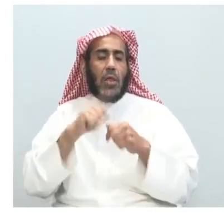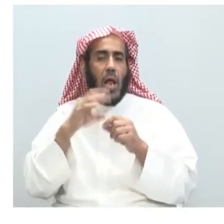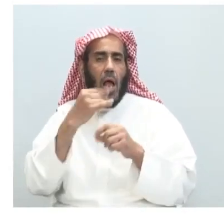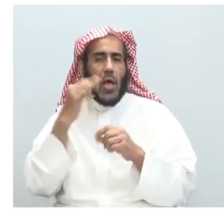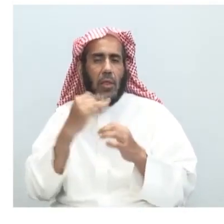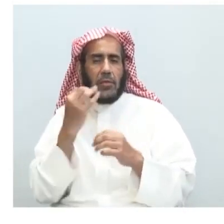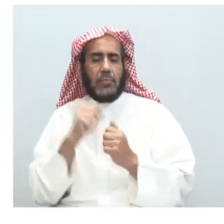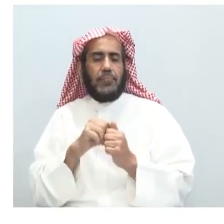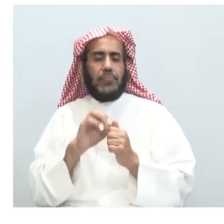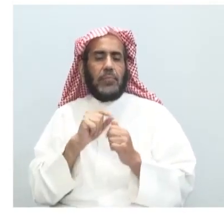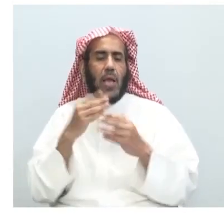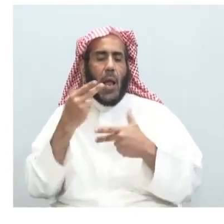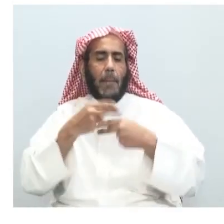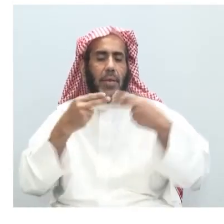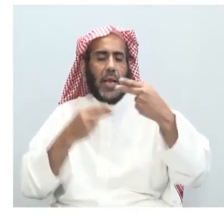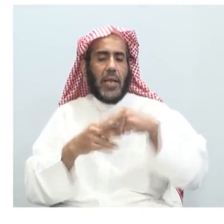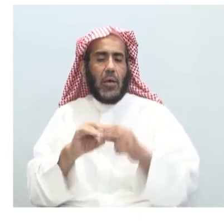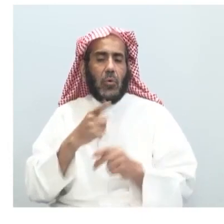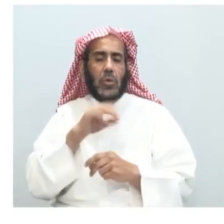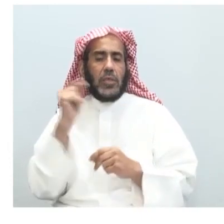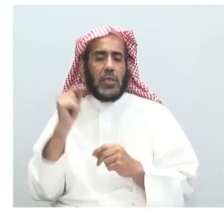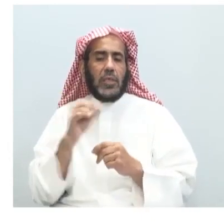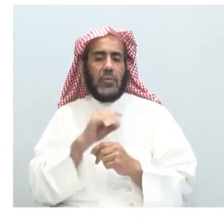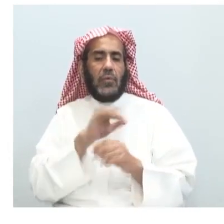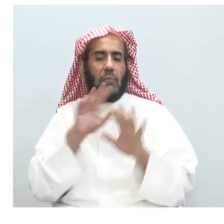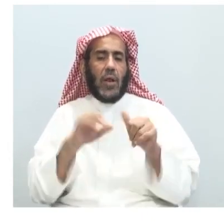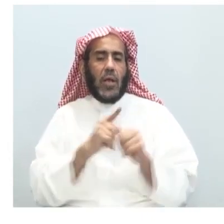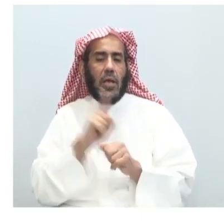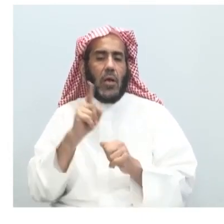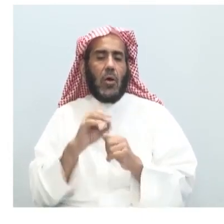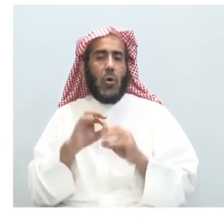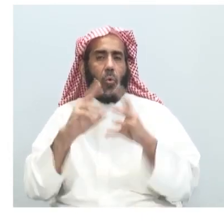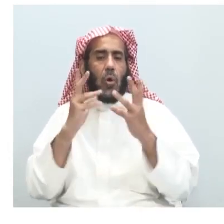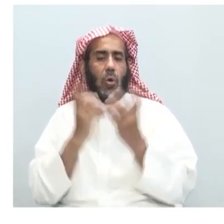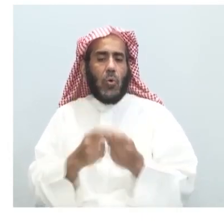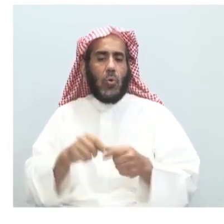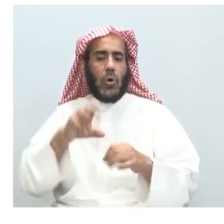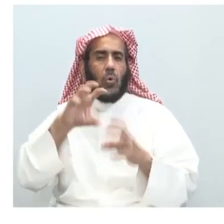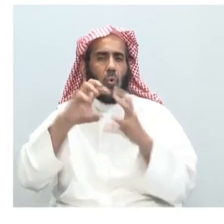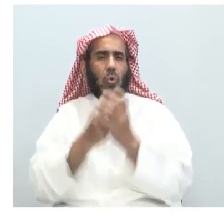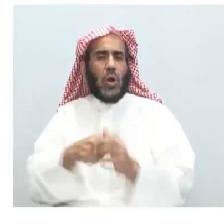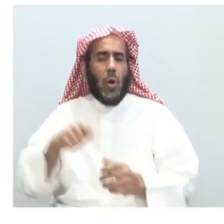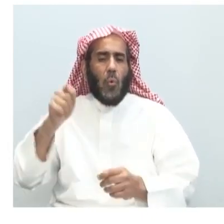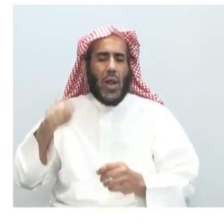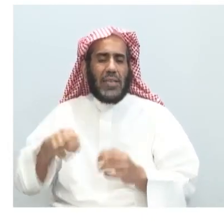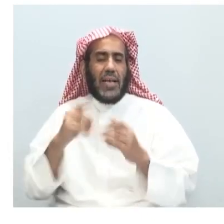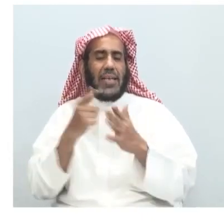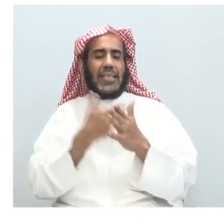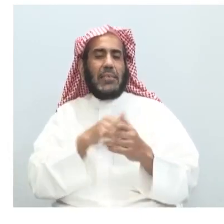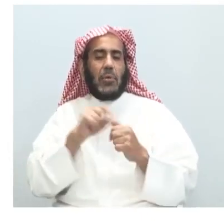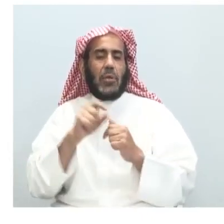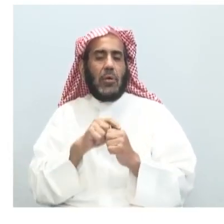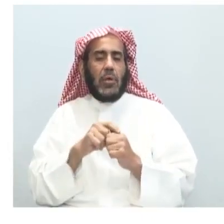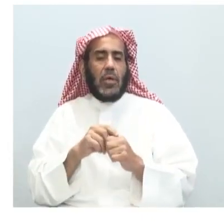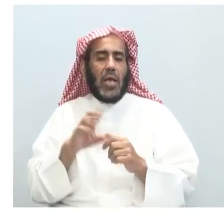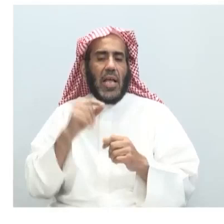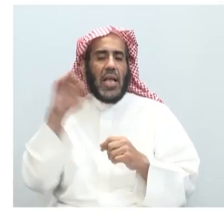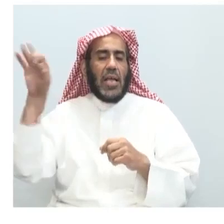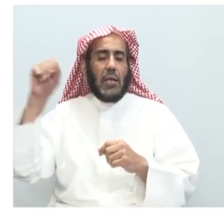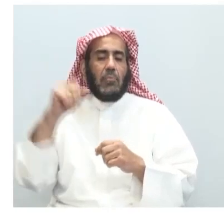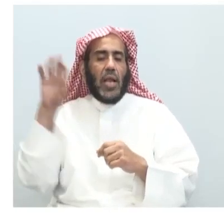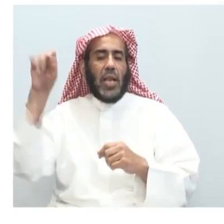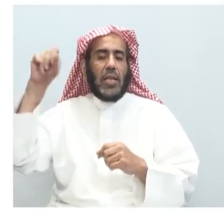لاحظ هنا الصيغه البنائيه والصيغه في الفراغيه والكره والعصا ولاحظ هنا الاسم النظامي هو حمض